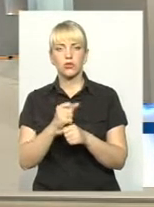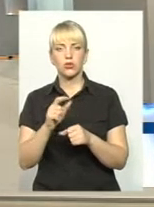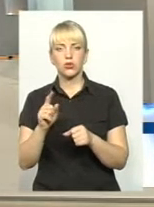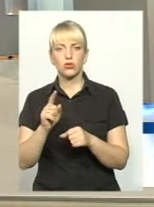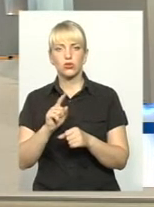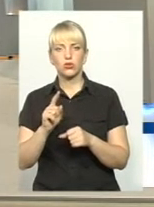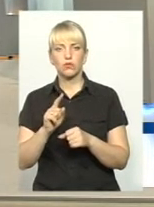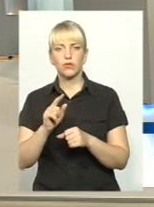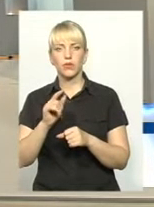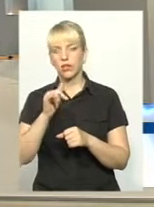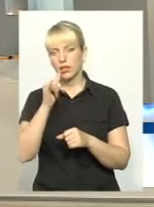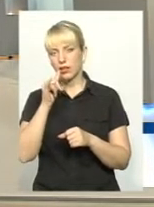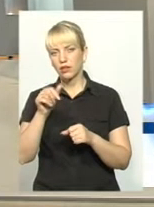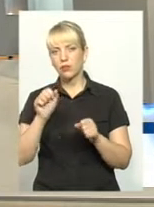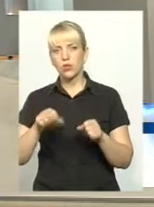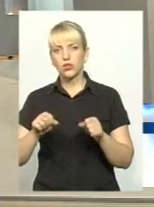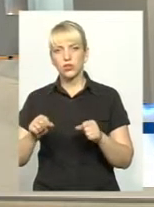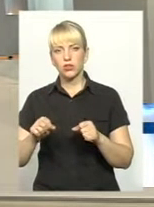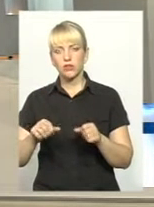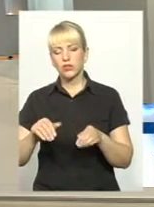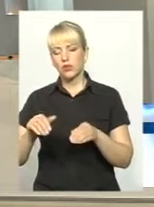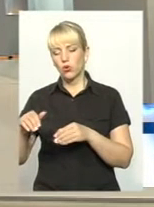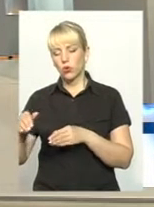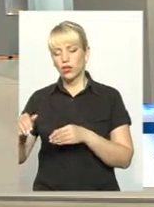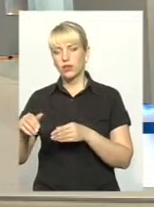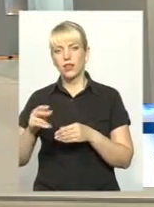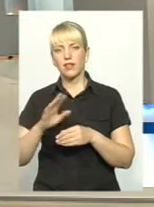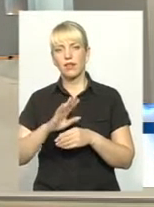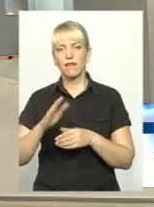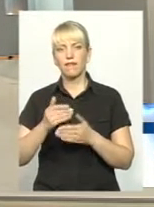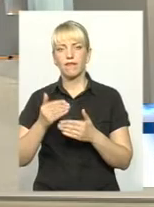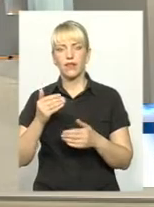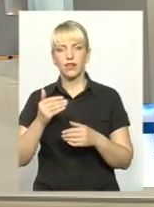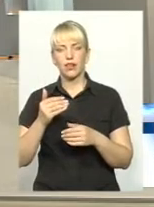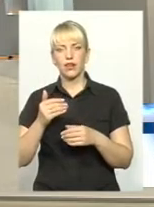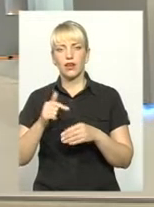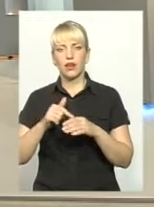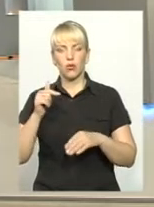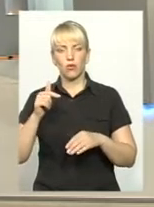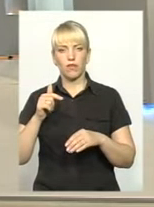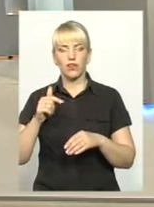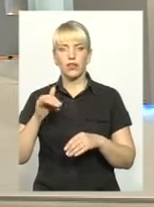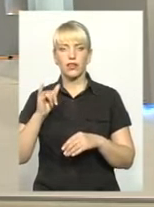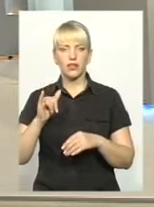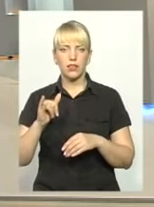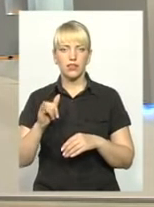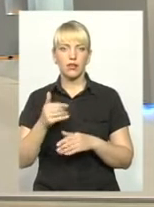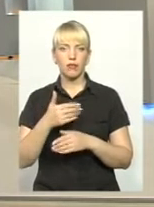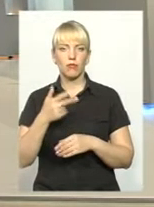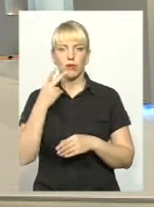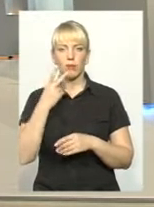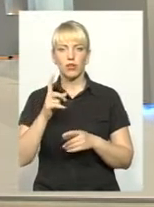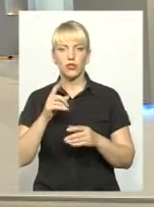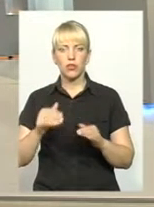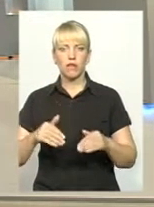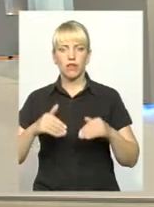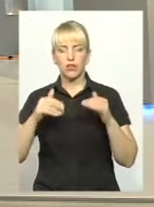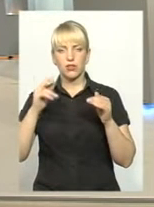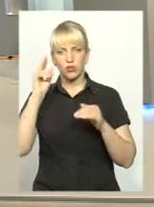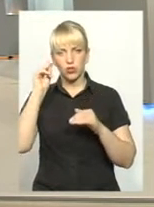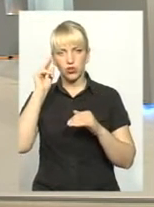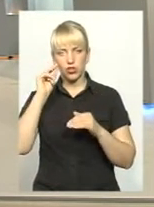можливості ухилятися від нереагування і неналежної організації роботи. І ми бачимо, що виросло число